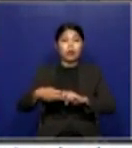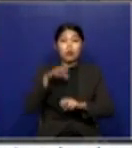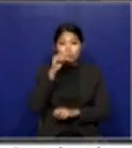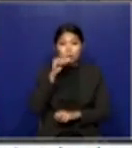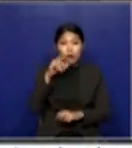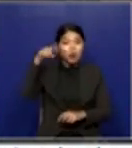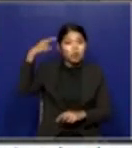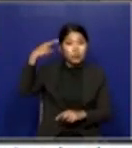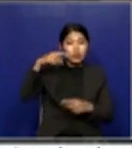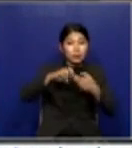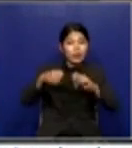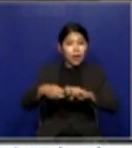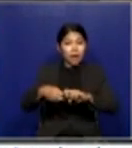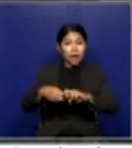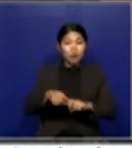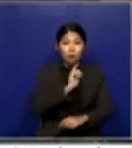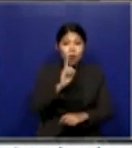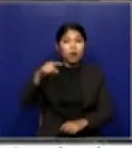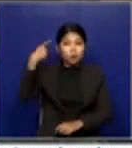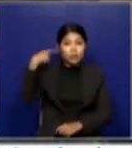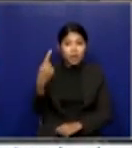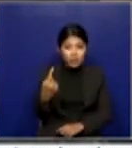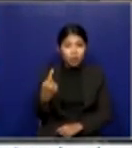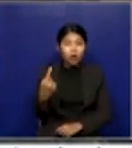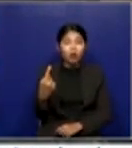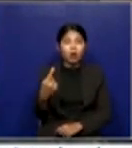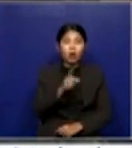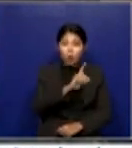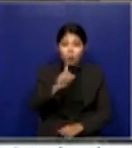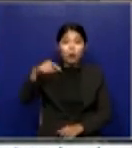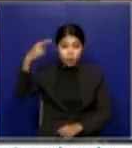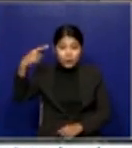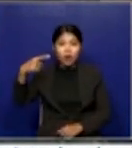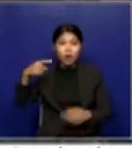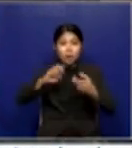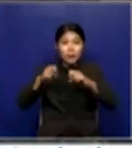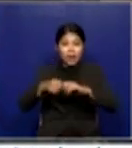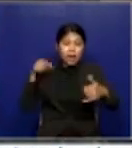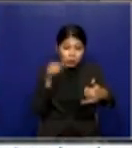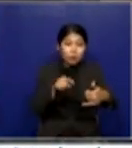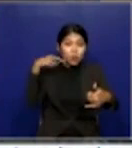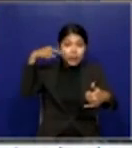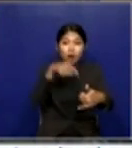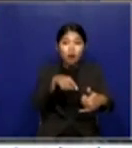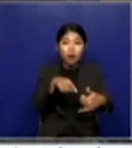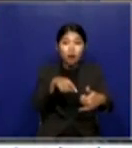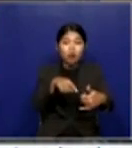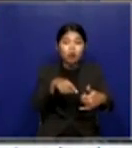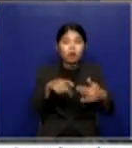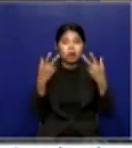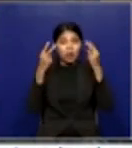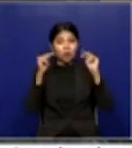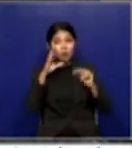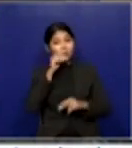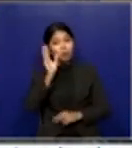โฟกัสที่เพศผู้หญิงอย่างเดียวและการกล่าวโทษปัญหาไปที่ผู้หญิงคนที่เป็นนายก